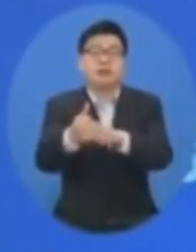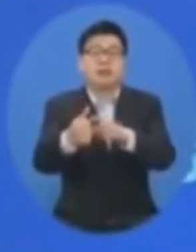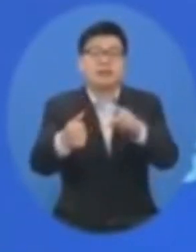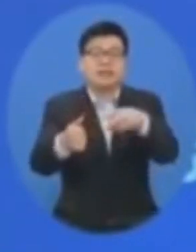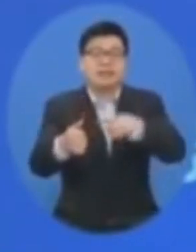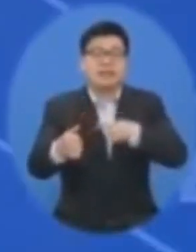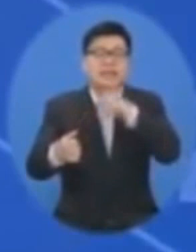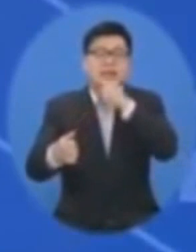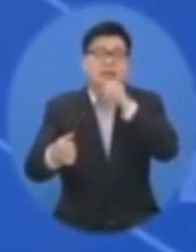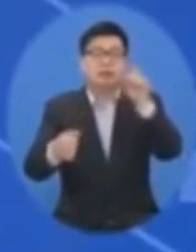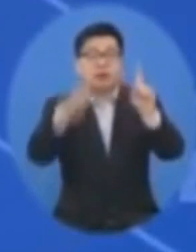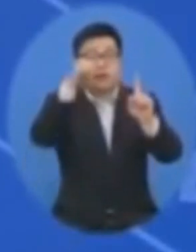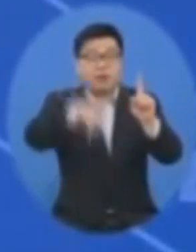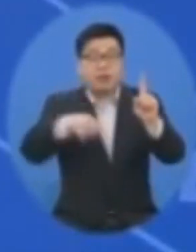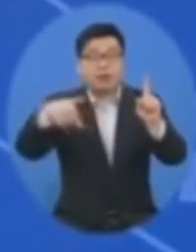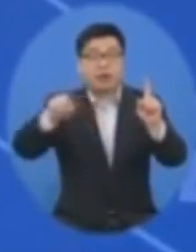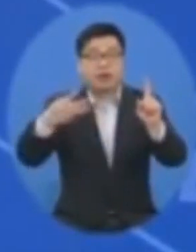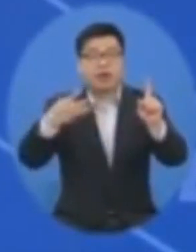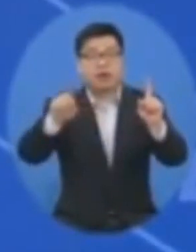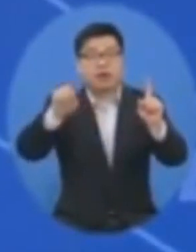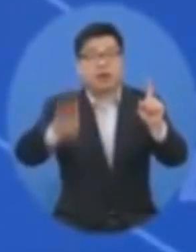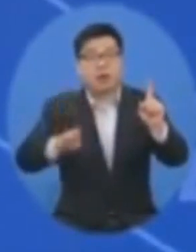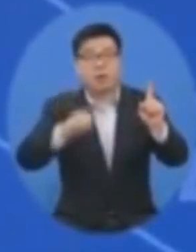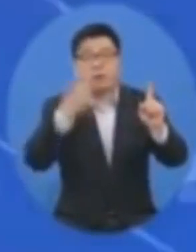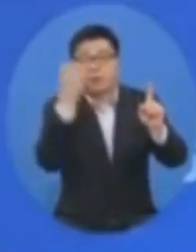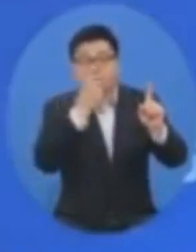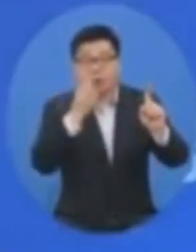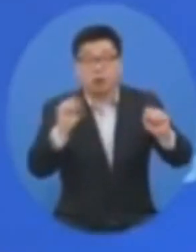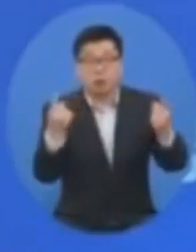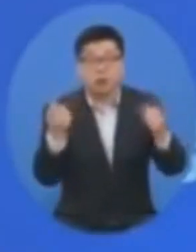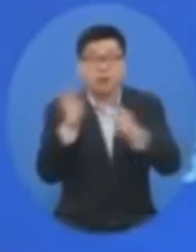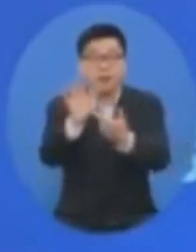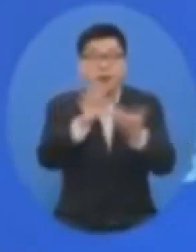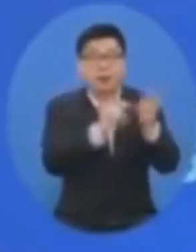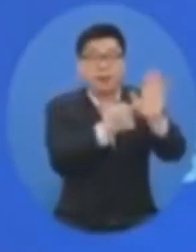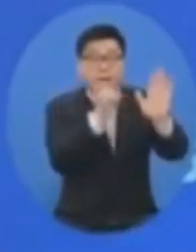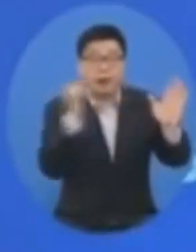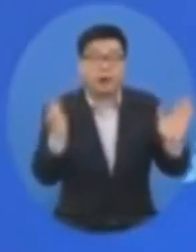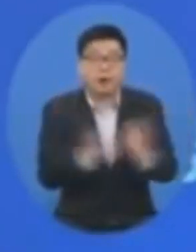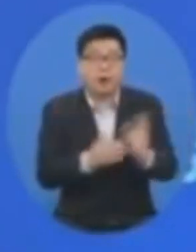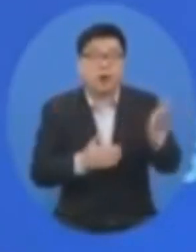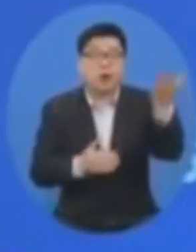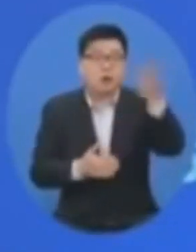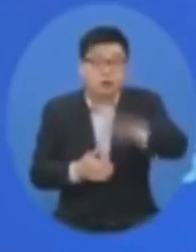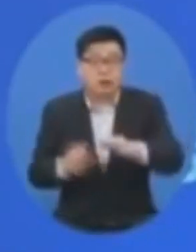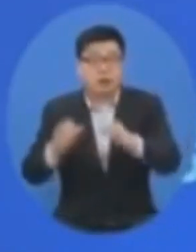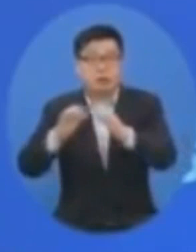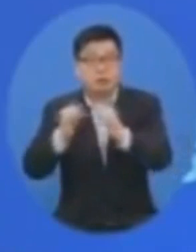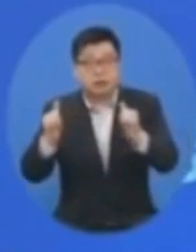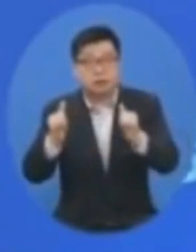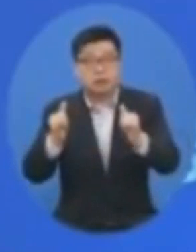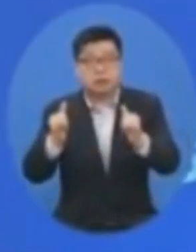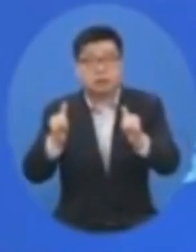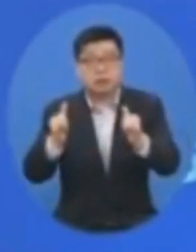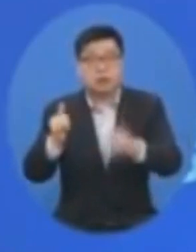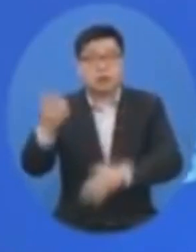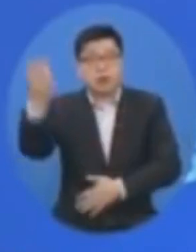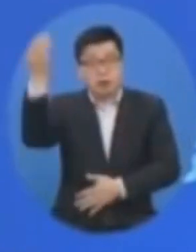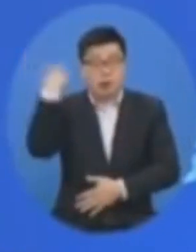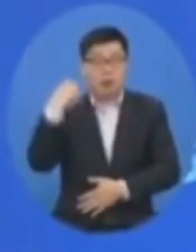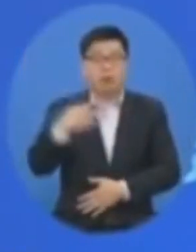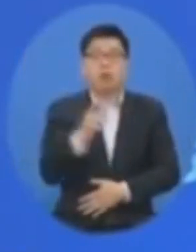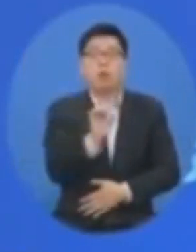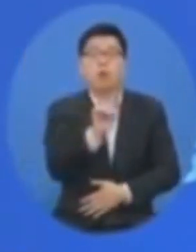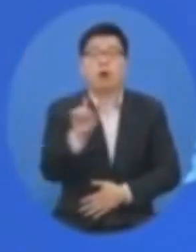1위라는 거는 갤럽 조사하고 당시에 동아일보 조사하고 동시에 나왔습니다. 그런데 기자들은 꼭 보면 그때 동아일보